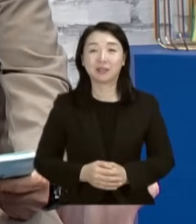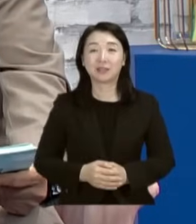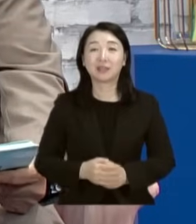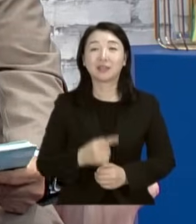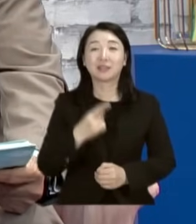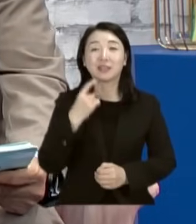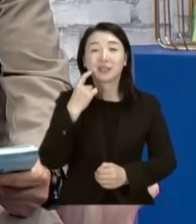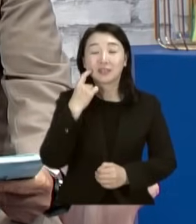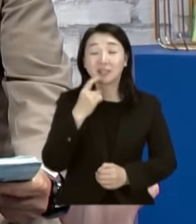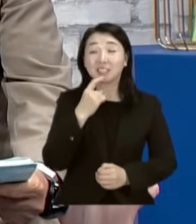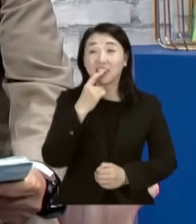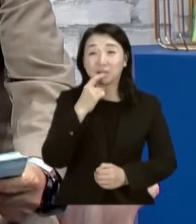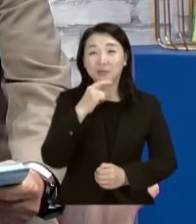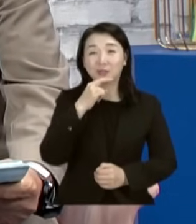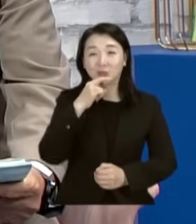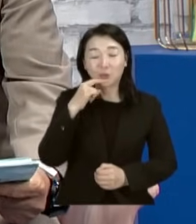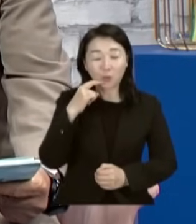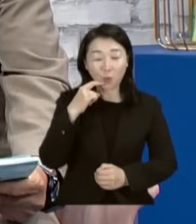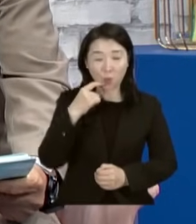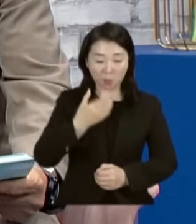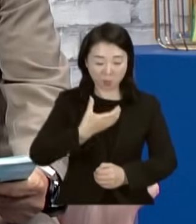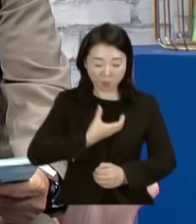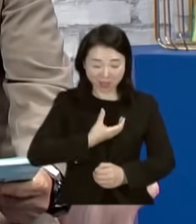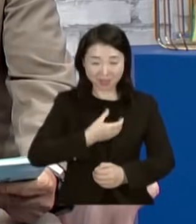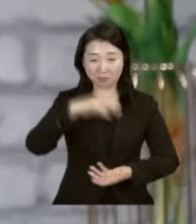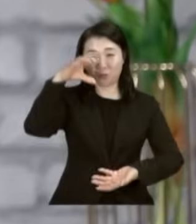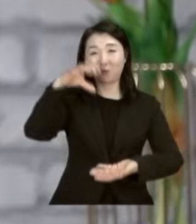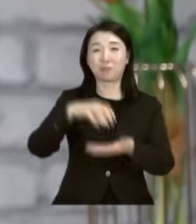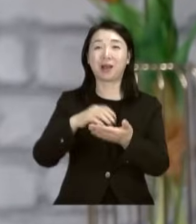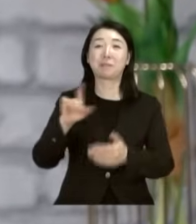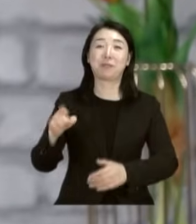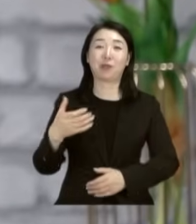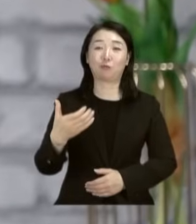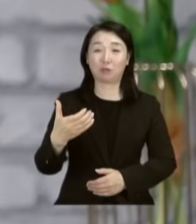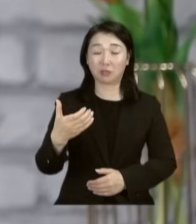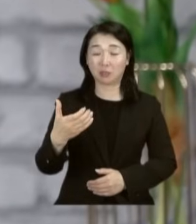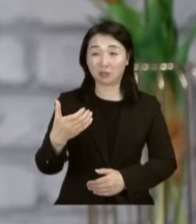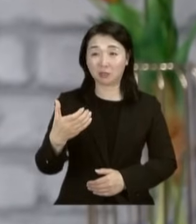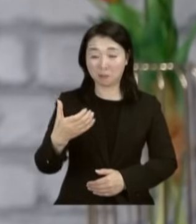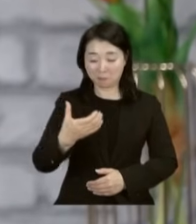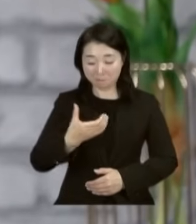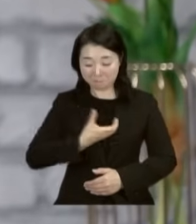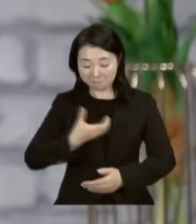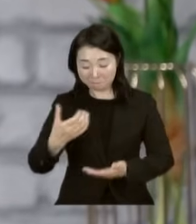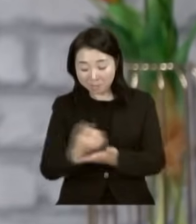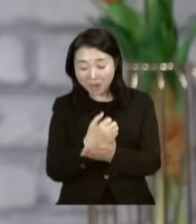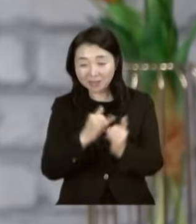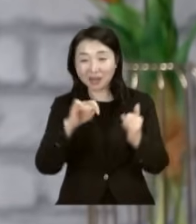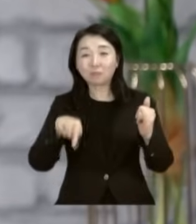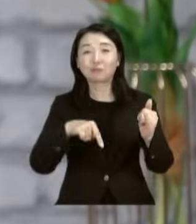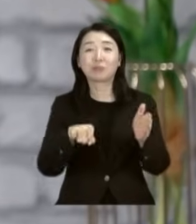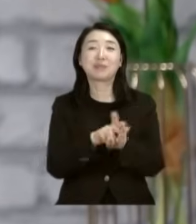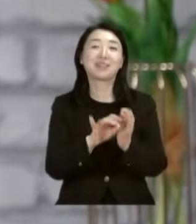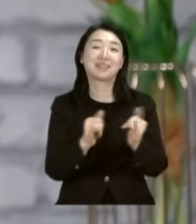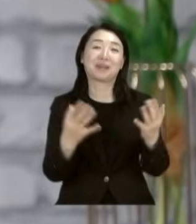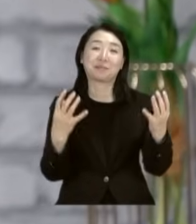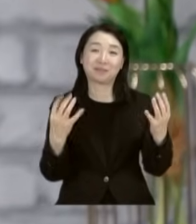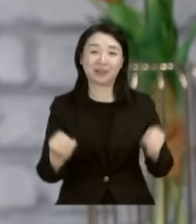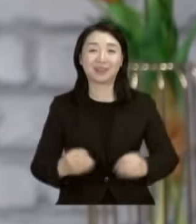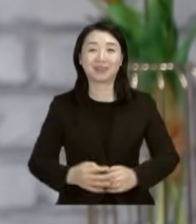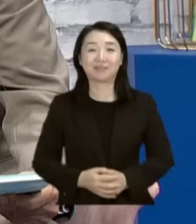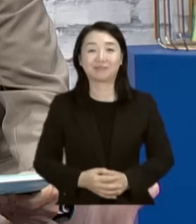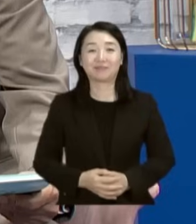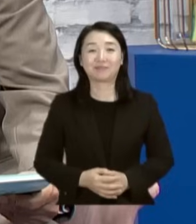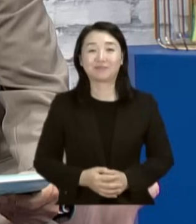은메달 동메달 다 앞에서서 190개의 메달을 땄는데요 메달 단 선수들 중에 우리 크리스찬들이 그렇게 많았다는 거 여러분 아십니까 그러니까요